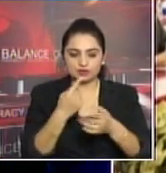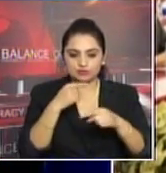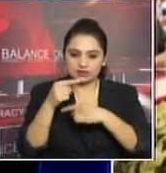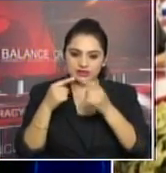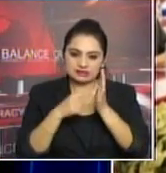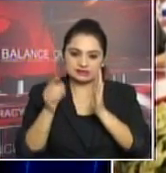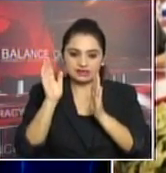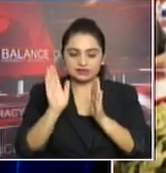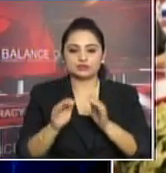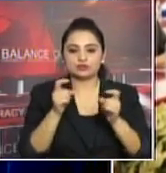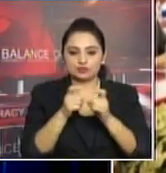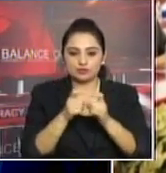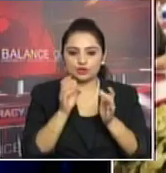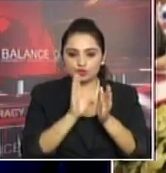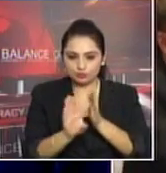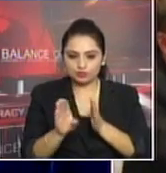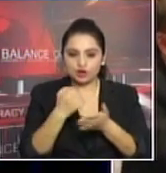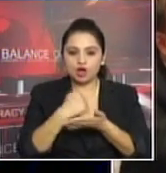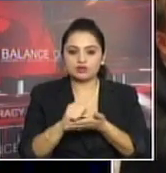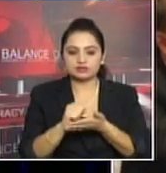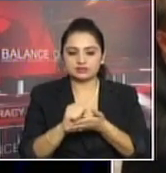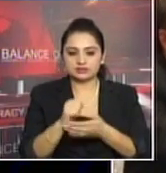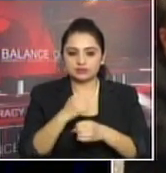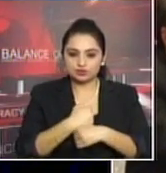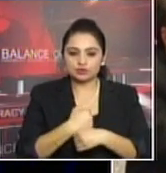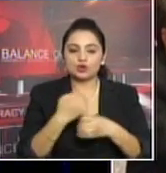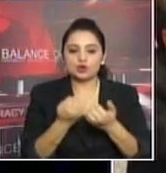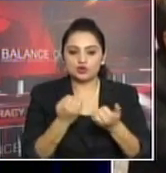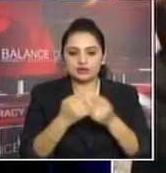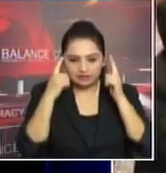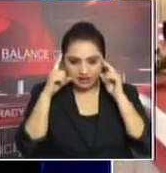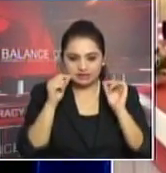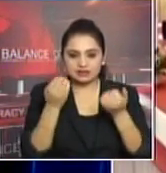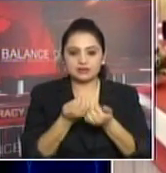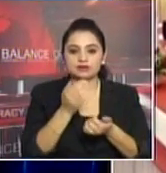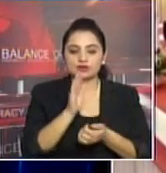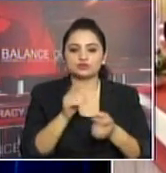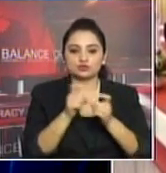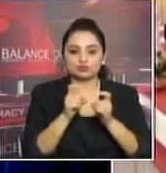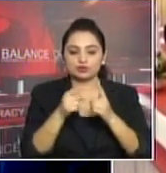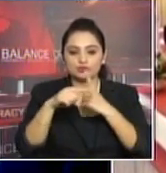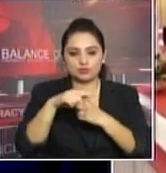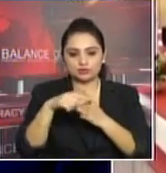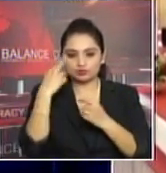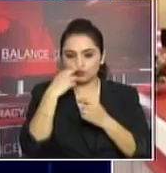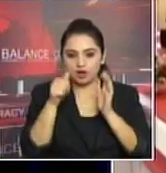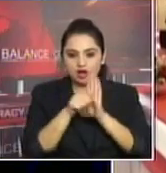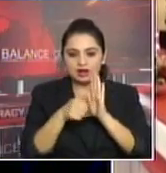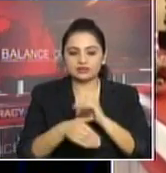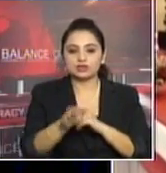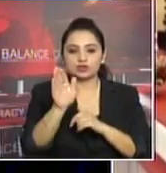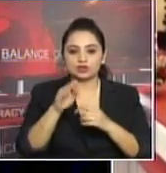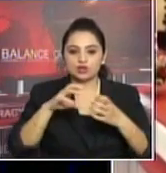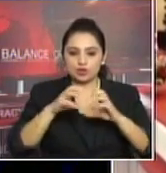जारी बैठकबाट भने प्रोटोकल हस्ताक्षरको टुङ्गो लगाउने आशा गरिएको छ। बैठक सकारात्मक रूपमा अघि बढिरहेको